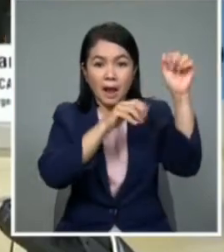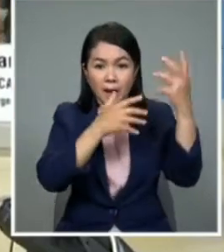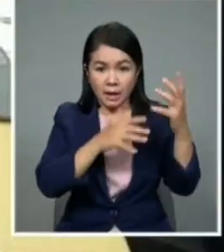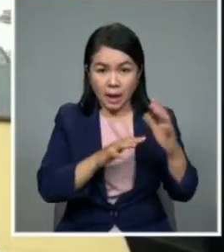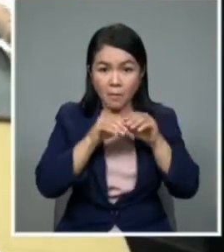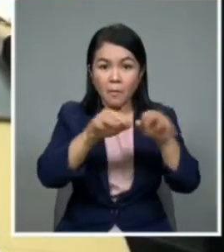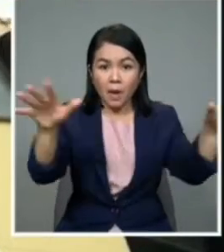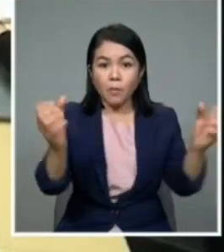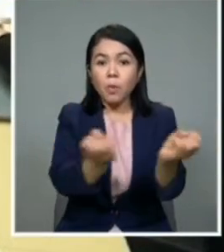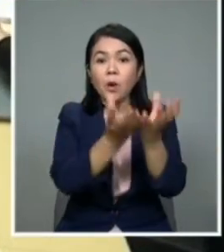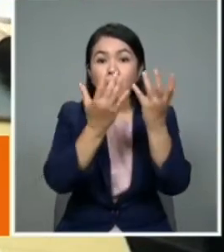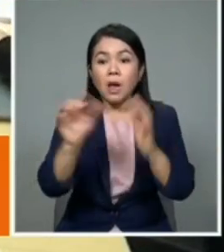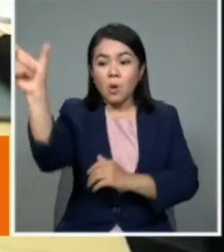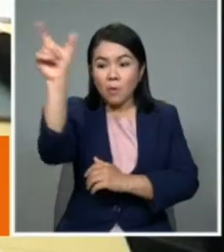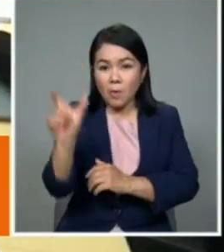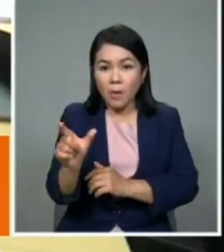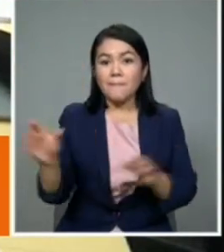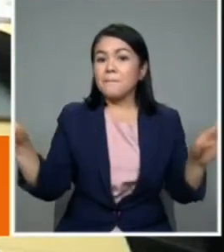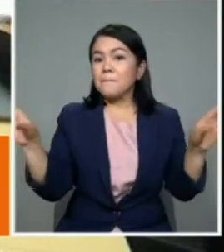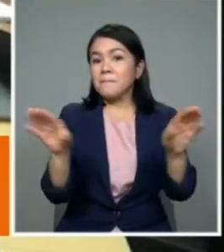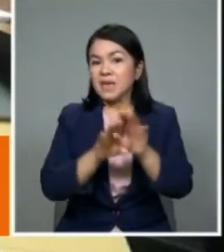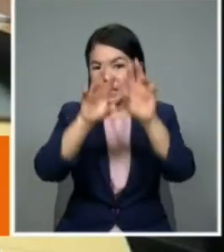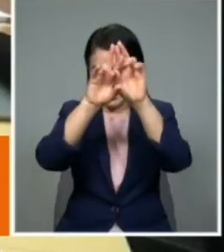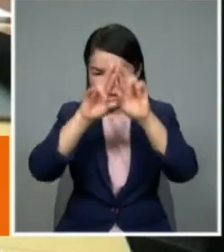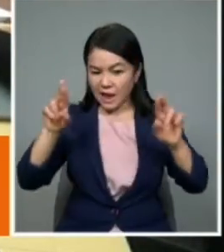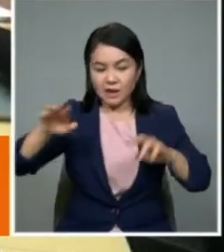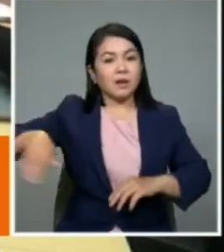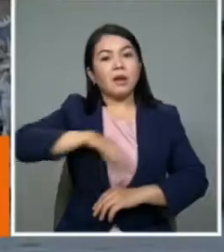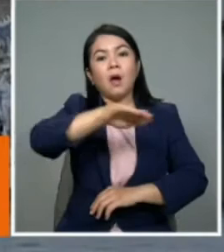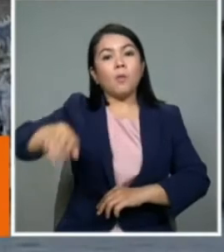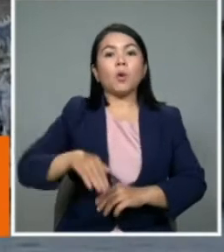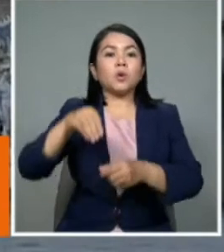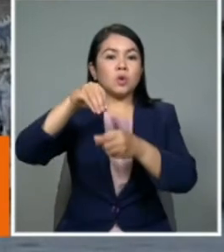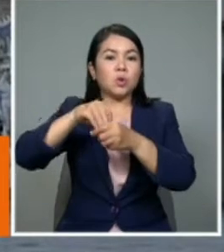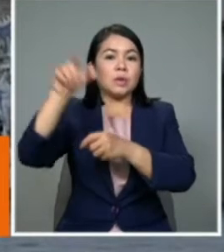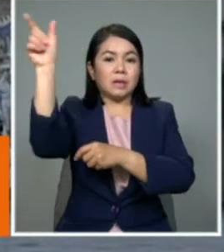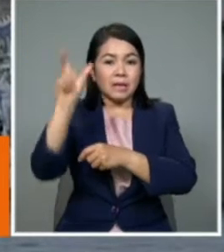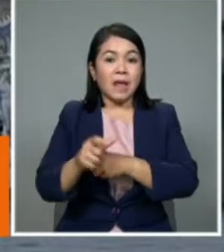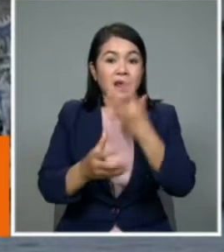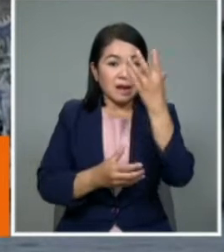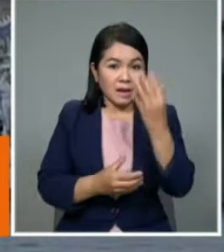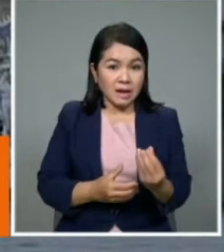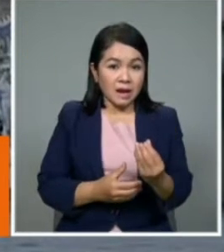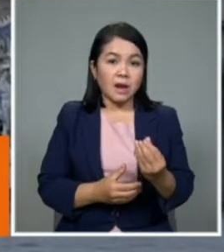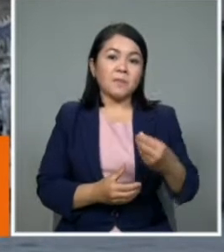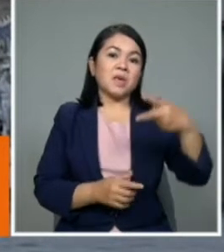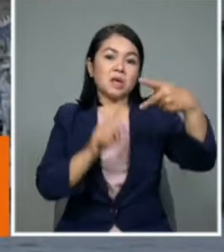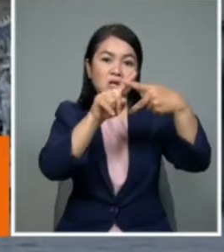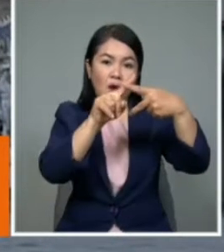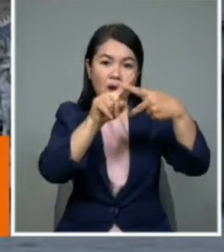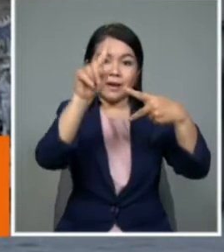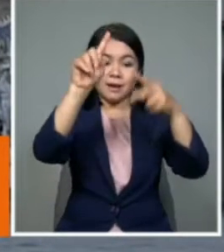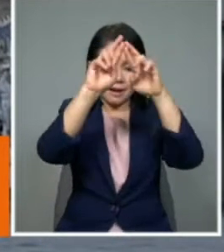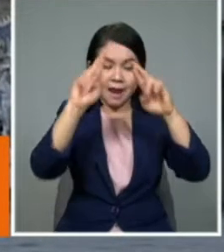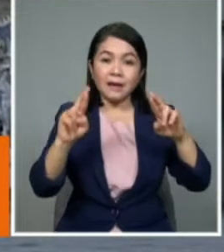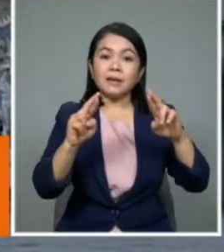รการที่เข้มงวดที่สุดในยุโรปค่ะสั่งปิดร้านค้าทุกแห่งทั่วประเทศยกเว้นเพียงแค่ร้านขายยาแล้วก็ซูเปอร์มาร์เก็ตเท่